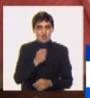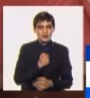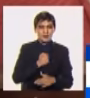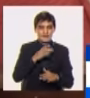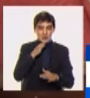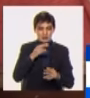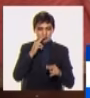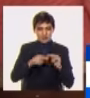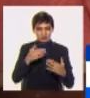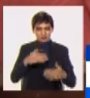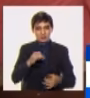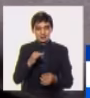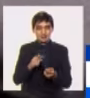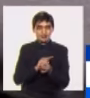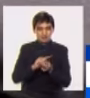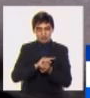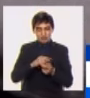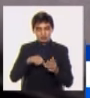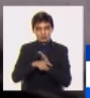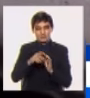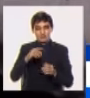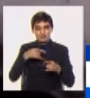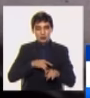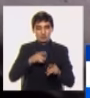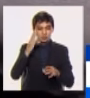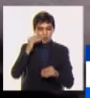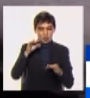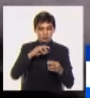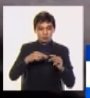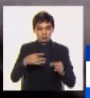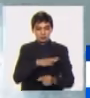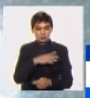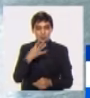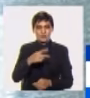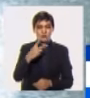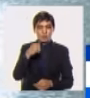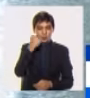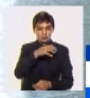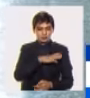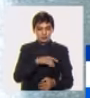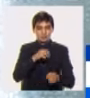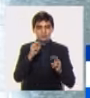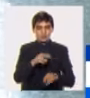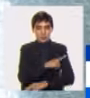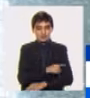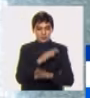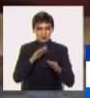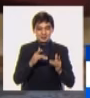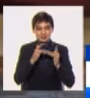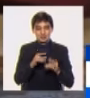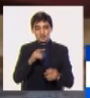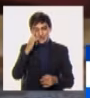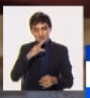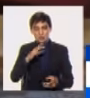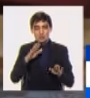восстановились измененной датой рождения сорок втором году прасковья егоровна с госпиталем эвакуировали из блокадного ленинграда в